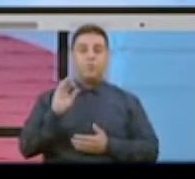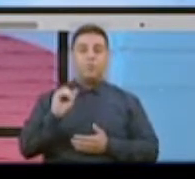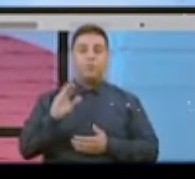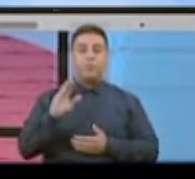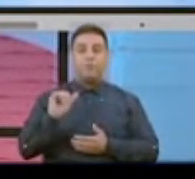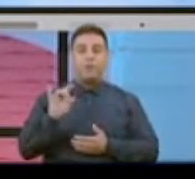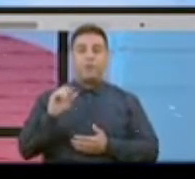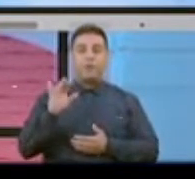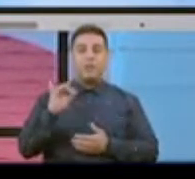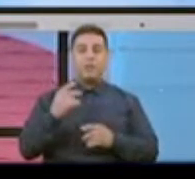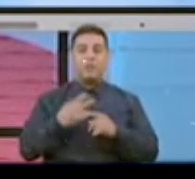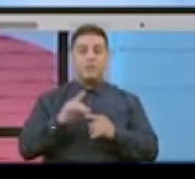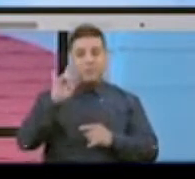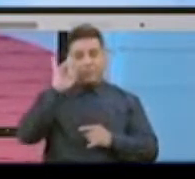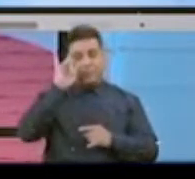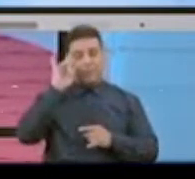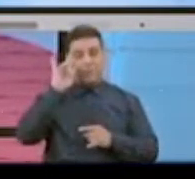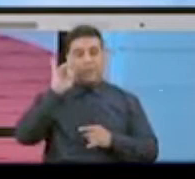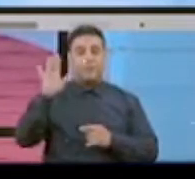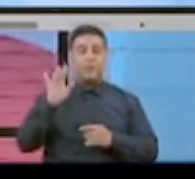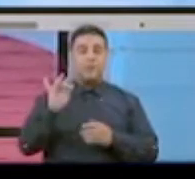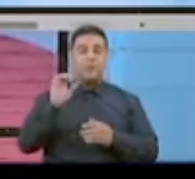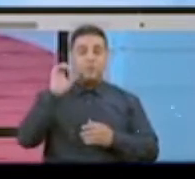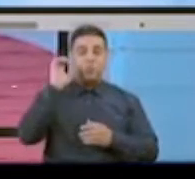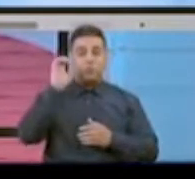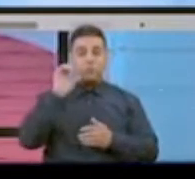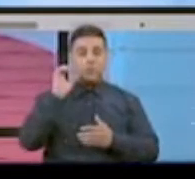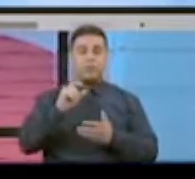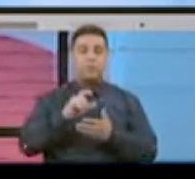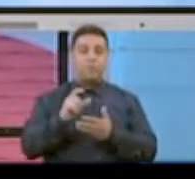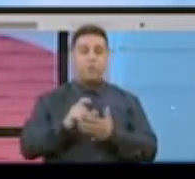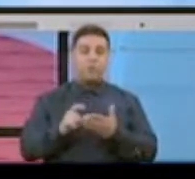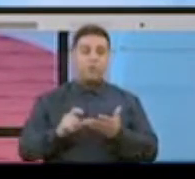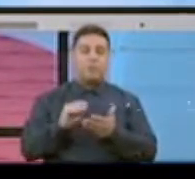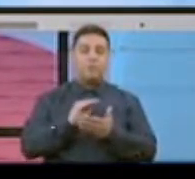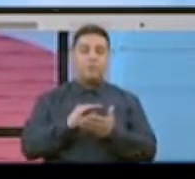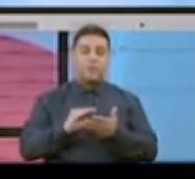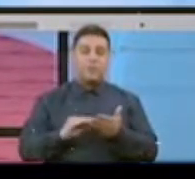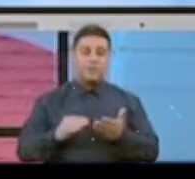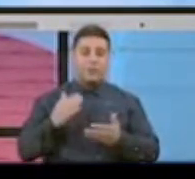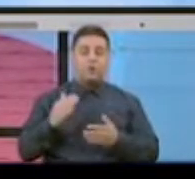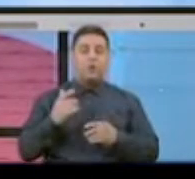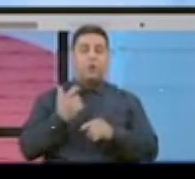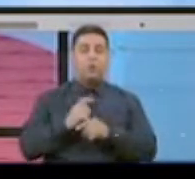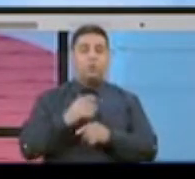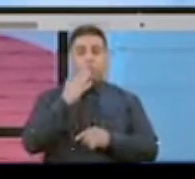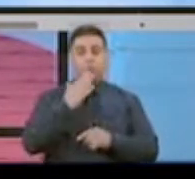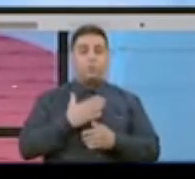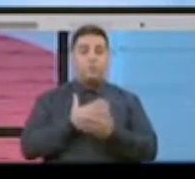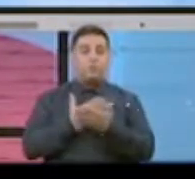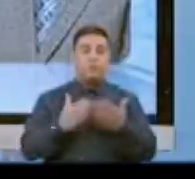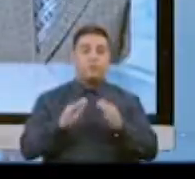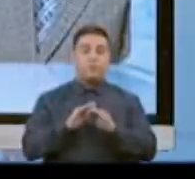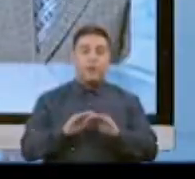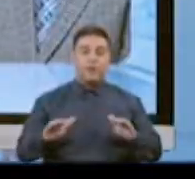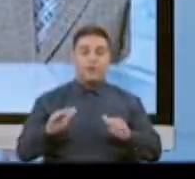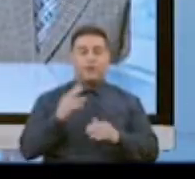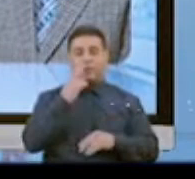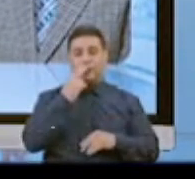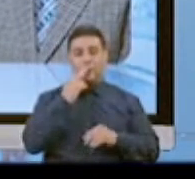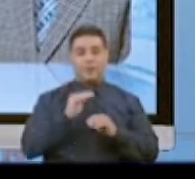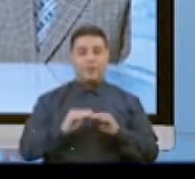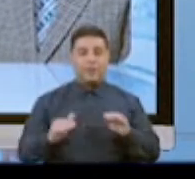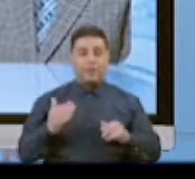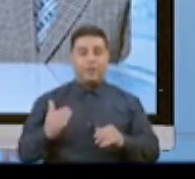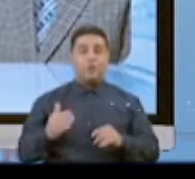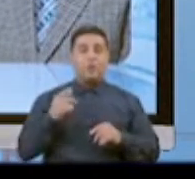знаменитый узбекский поэт и писатель, очень талантливый, который очень любит вас, маленьких детей. Раим Фархади родился